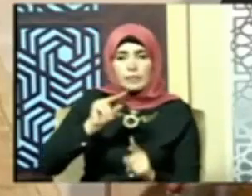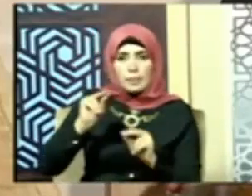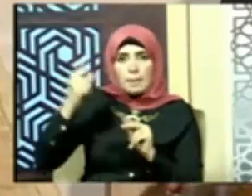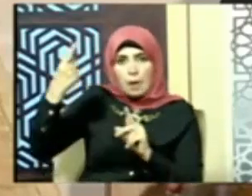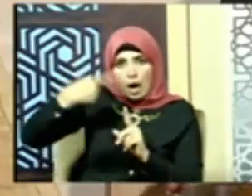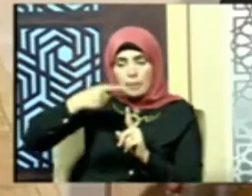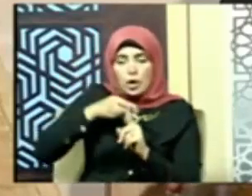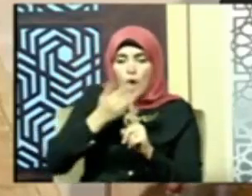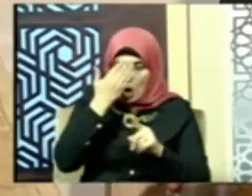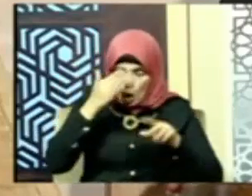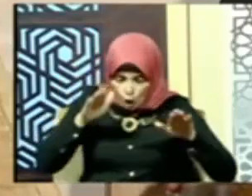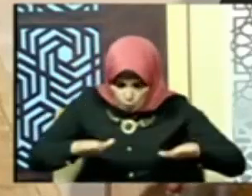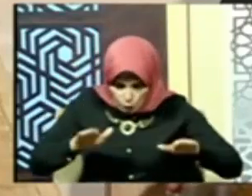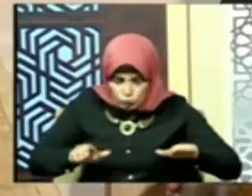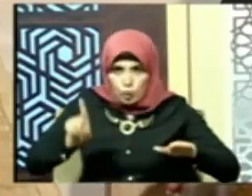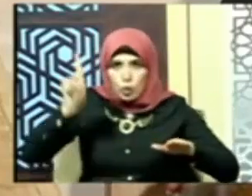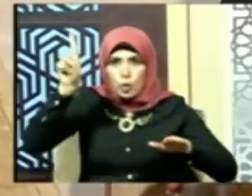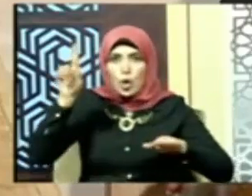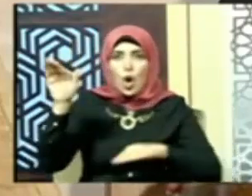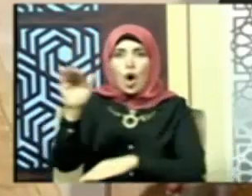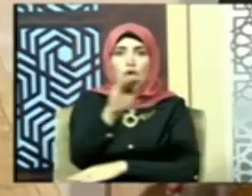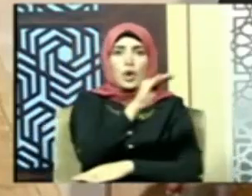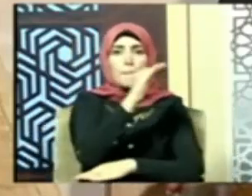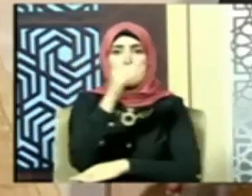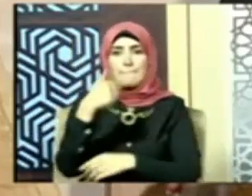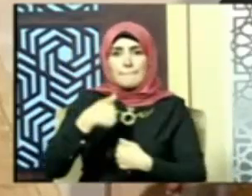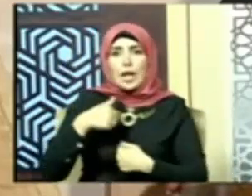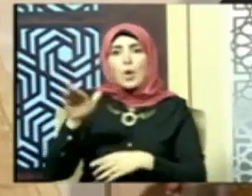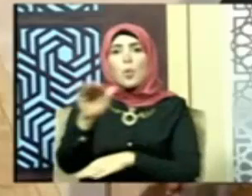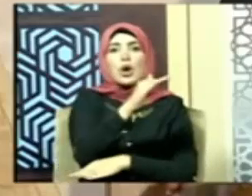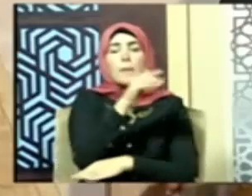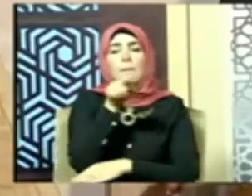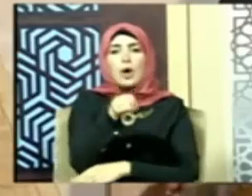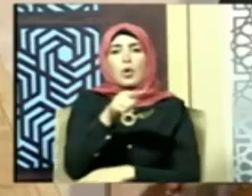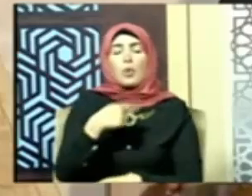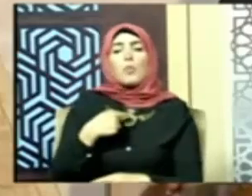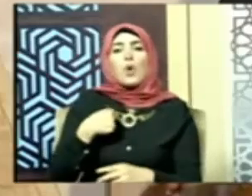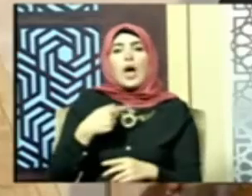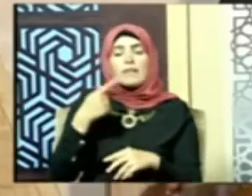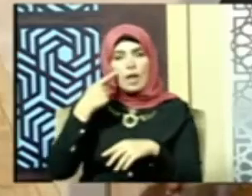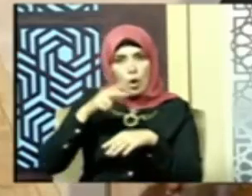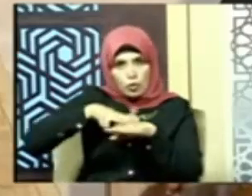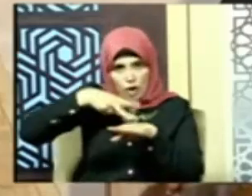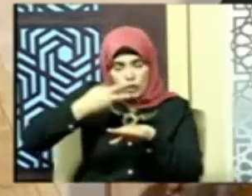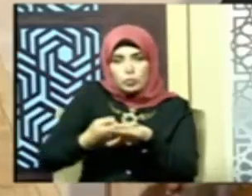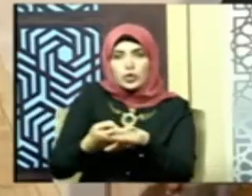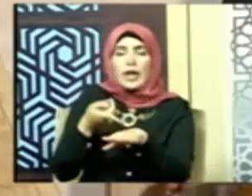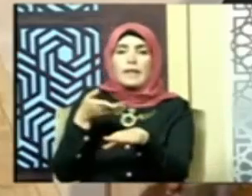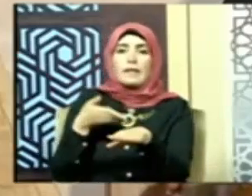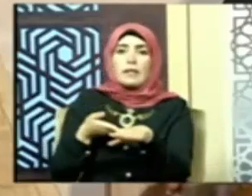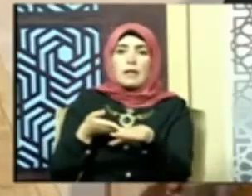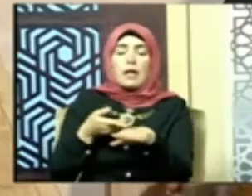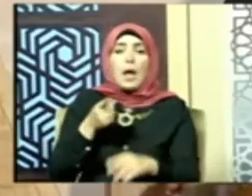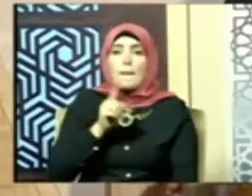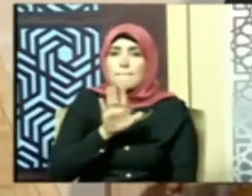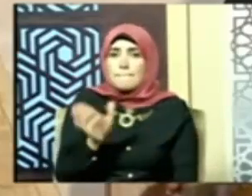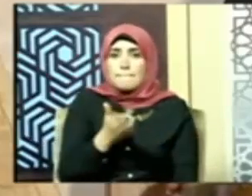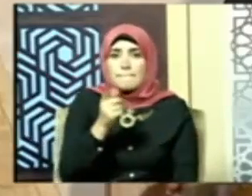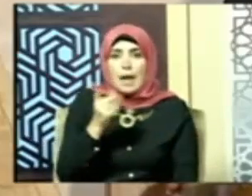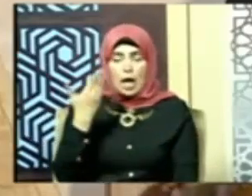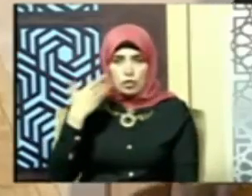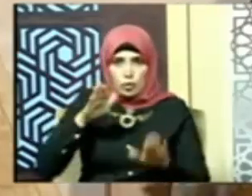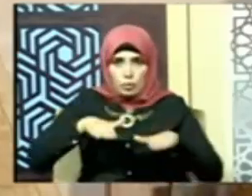أن اعبدوا الله ربي وربكم، وكنت عليهم شهيدا ما